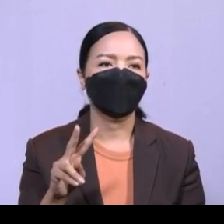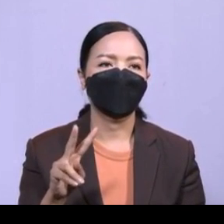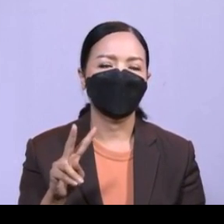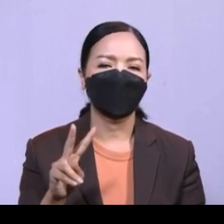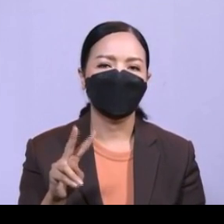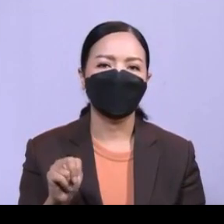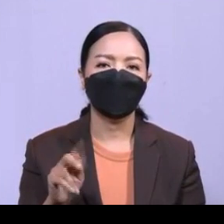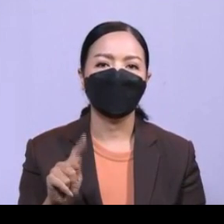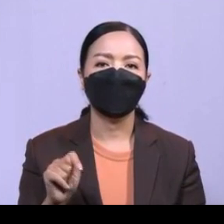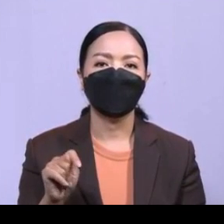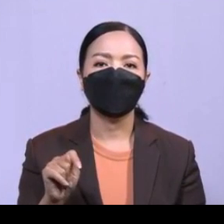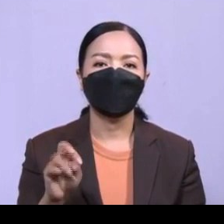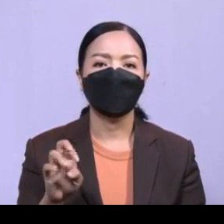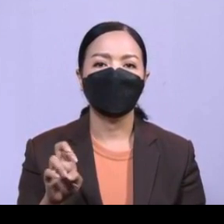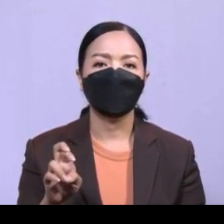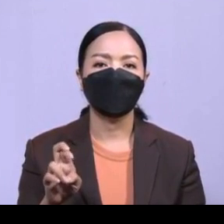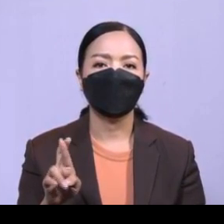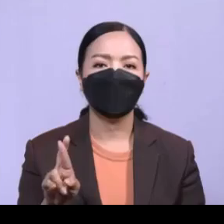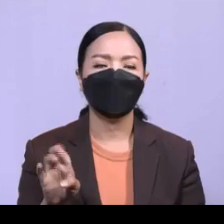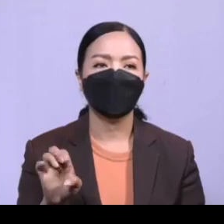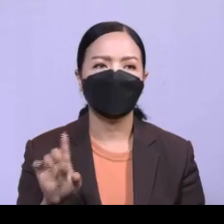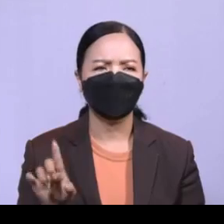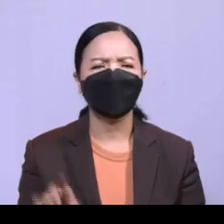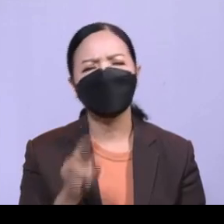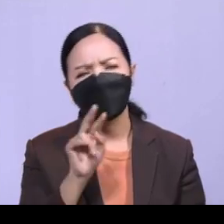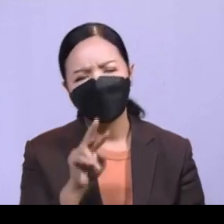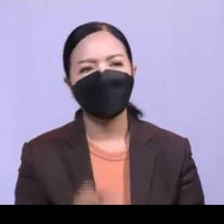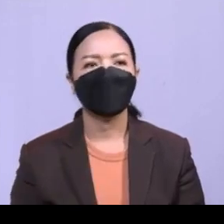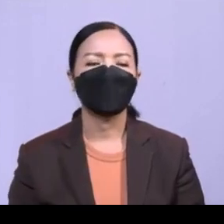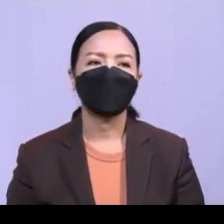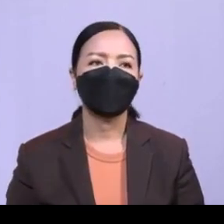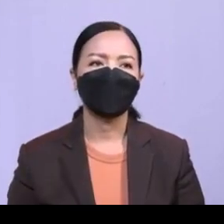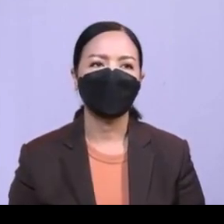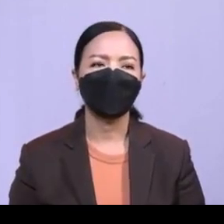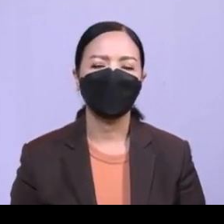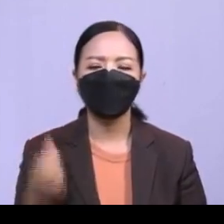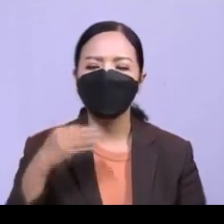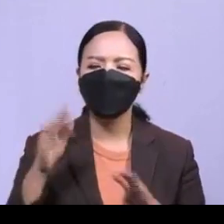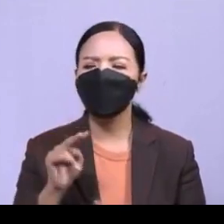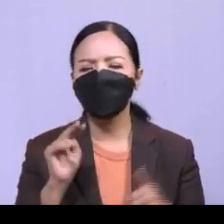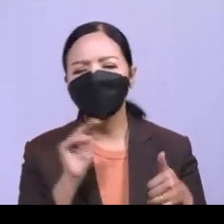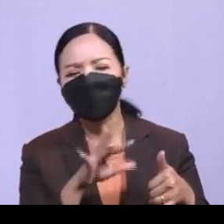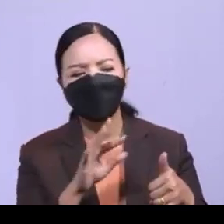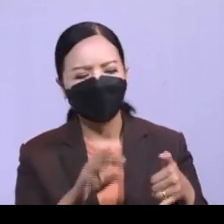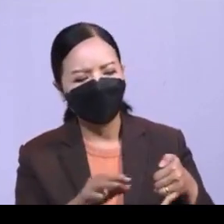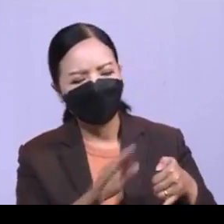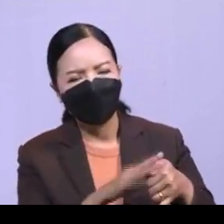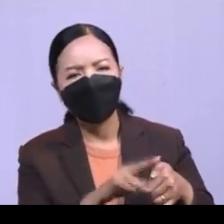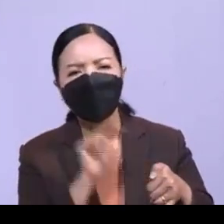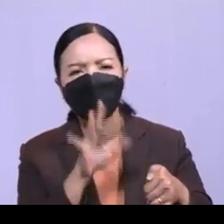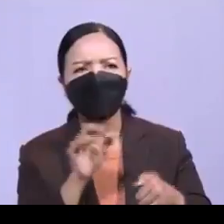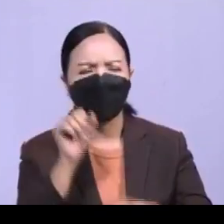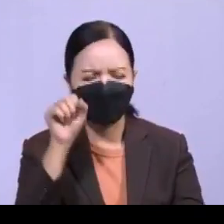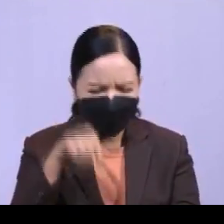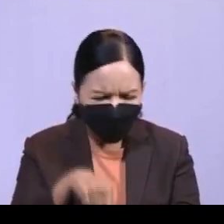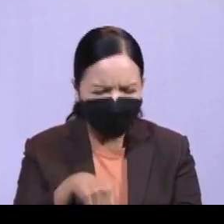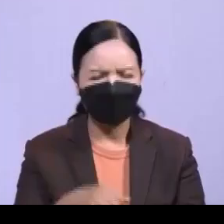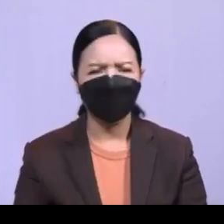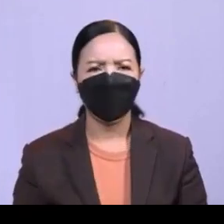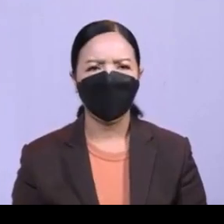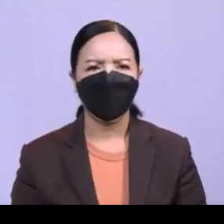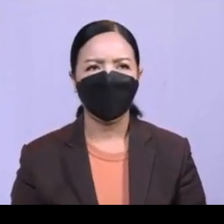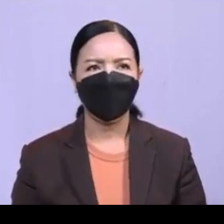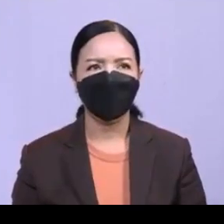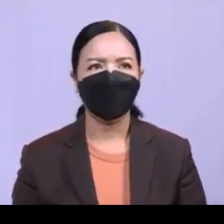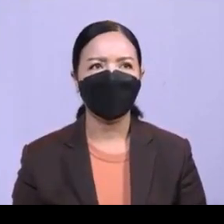ของคลิปนี้เนี่ยเขาก็ออกมาเปิดเผยว่าเขาอยู่ในเหตุการณ์นะฮะที่ทุกคนไม่เห็นศีรษะของหลวงตาเนี่ยเป็นจังหวะที่ท่านก้มท่